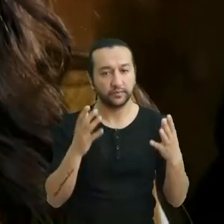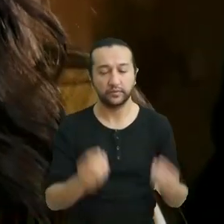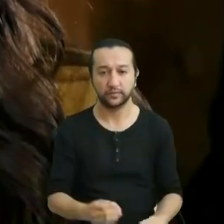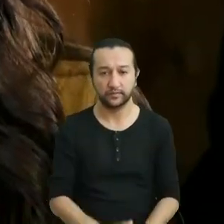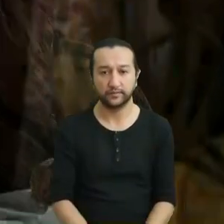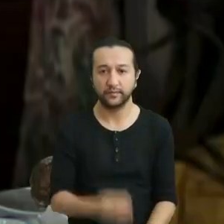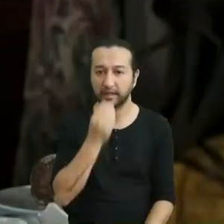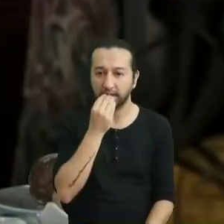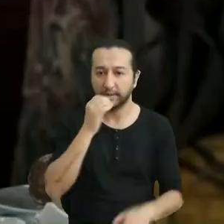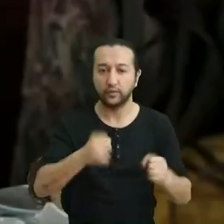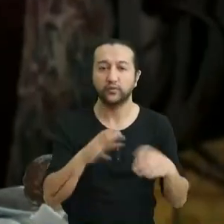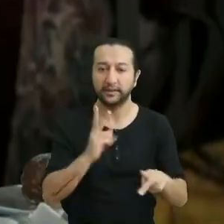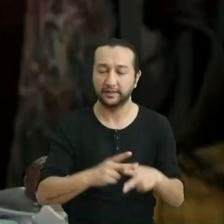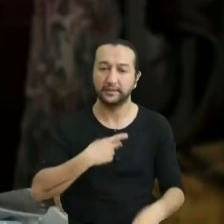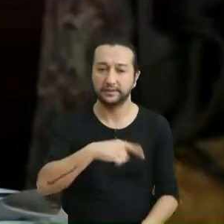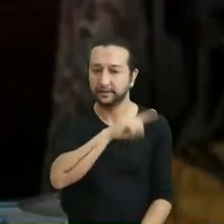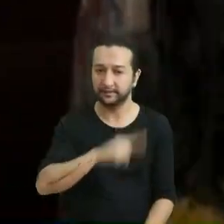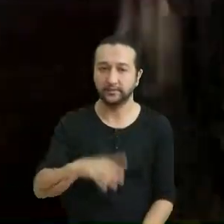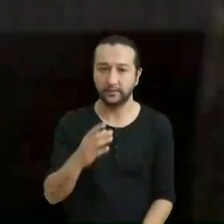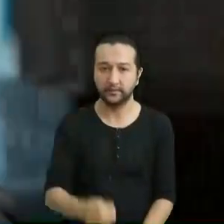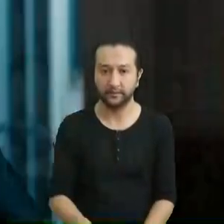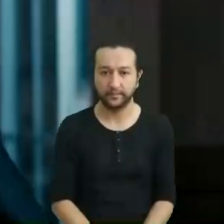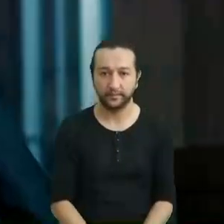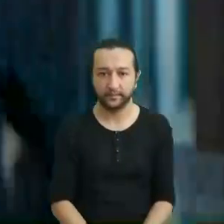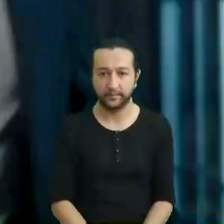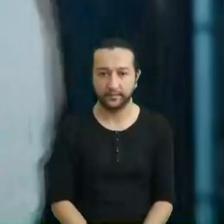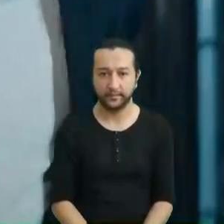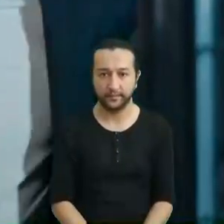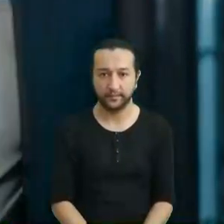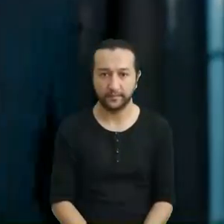ki. Yemekler soğumadan burada olurum. Kalktı.